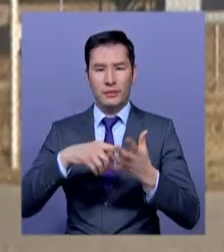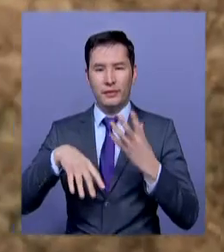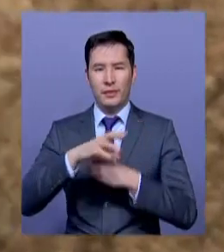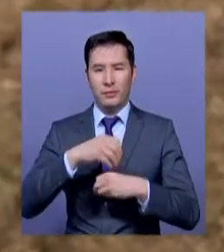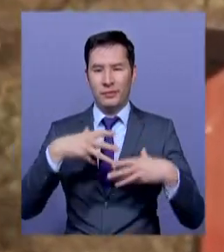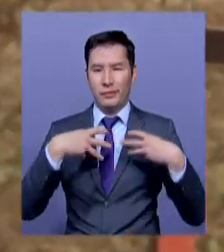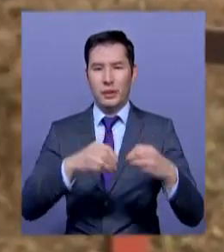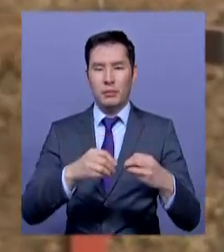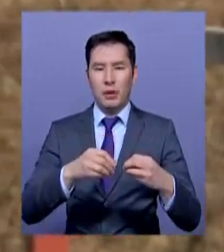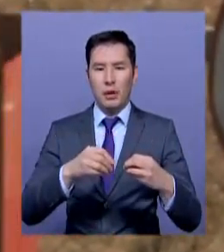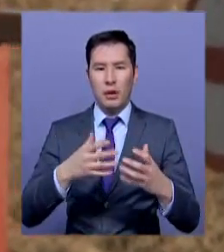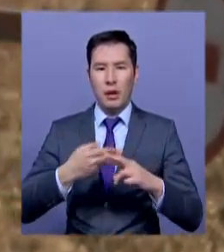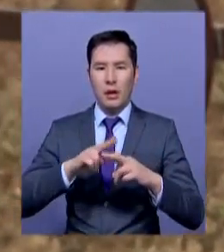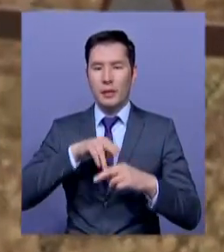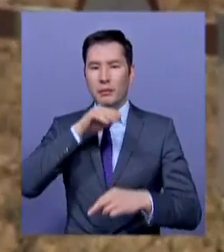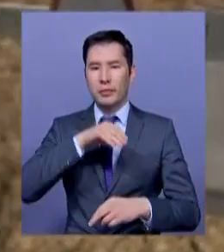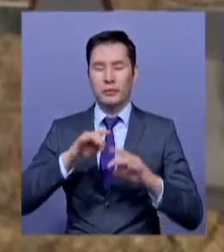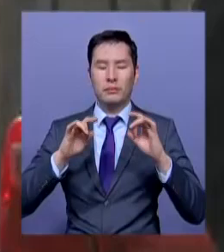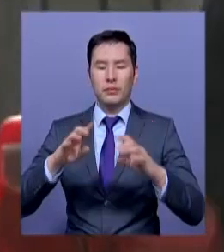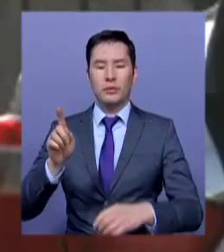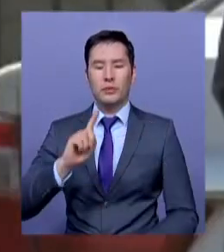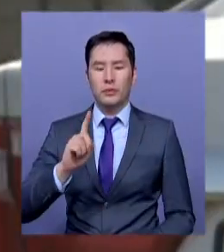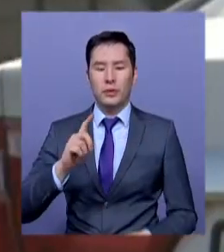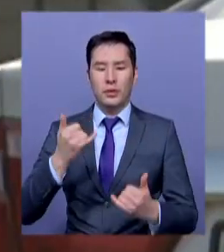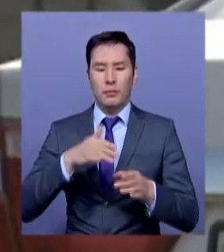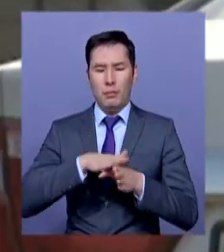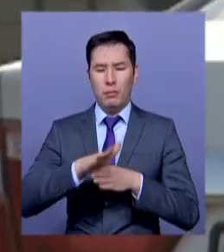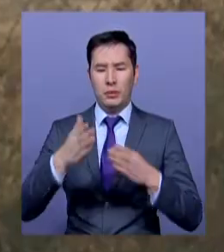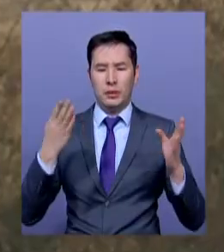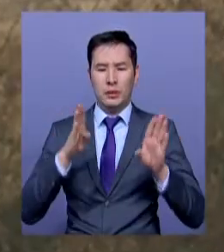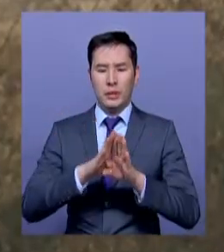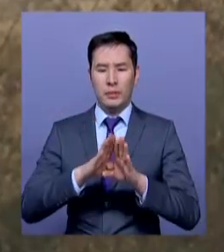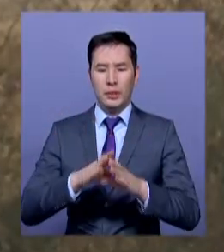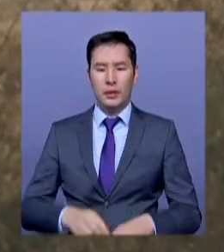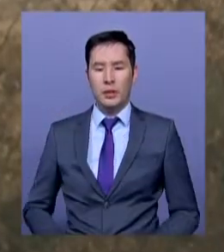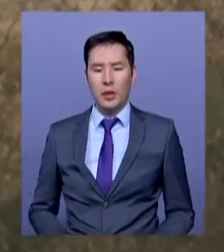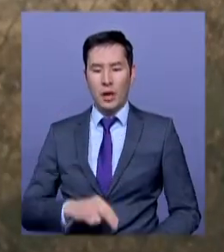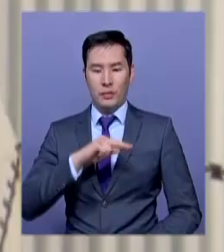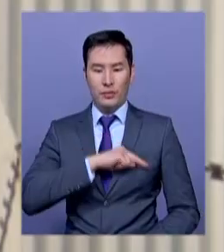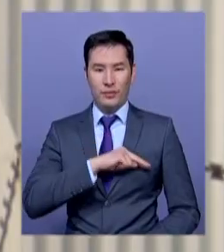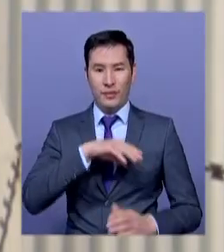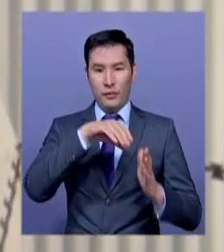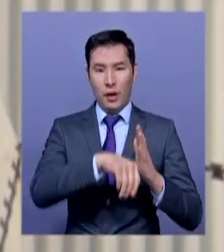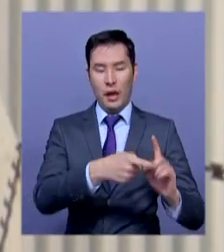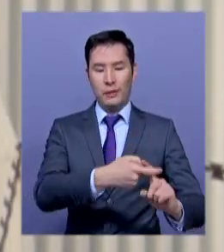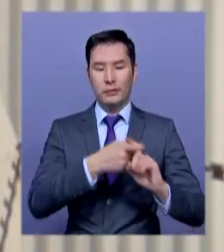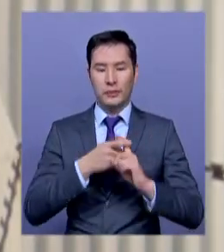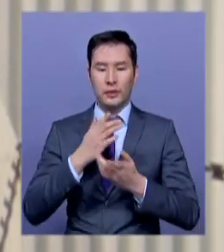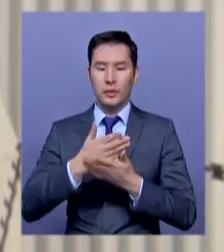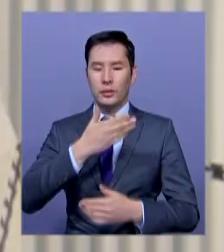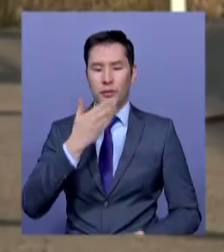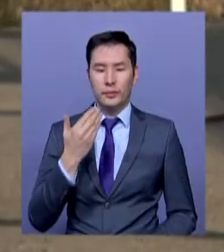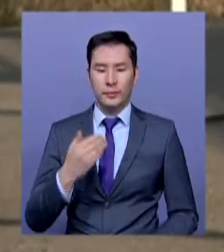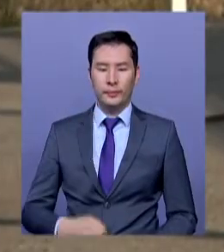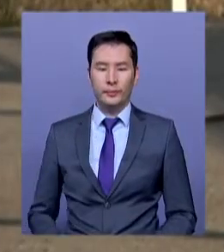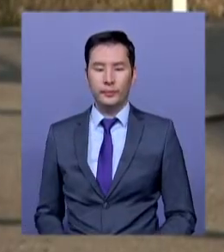дейді? Дәл қазір аймақ карантинге толығымен жабылған. Жұмысшылар құс тұмауын жұқтырған ба? Одан шыққан өнім дүкен сөрелеріне кетіп қалған